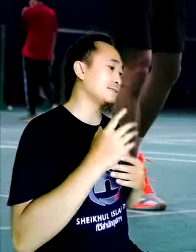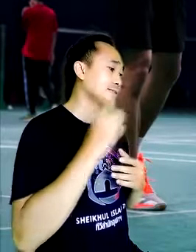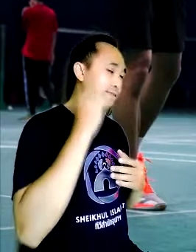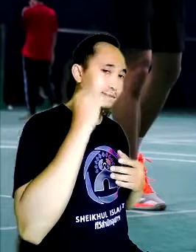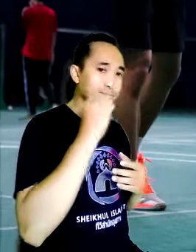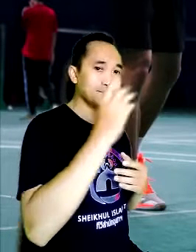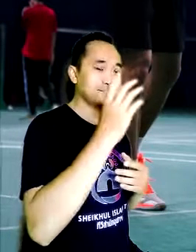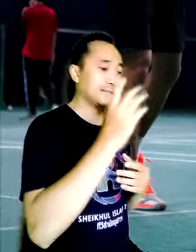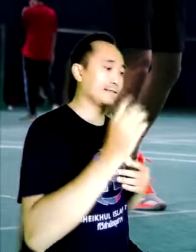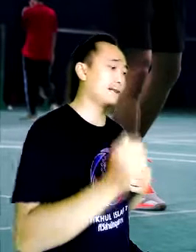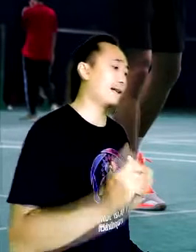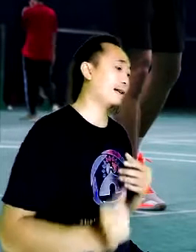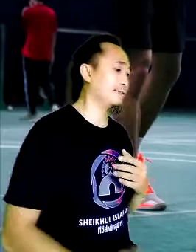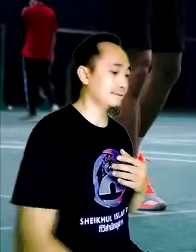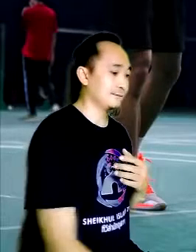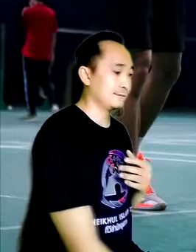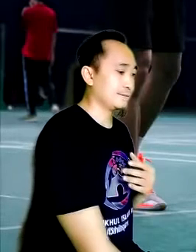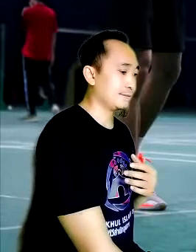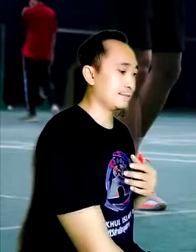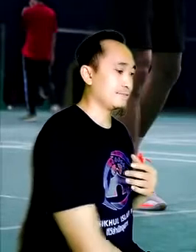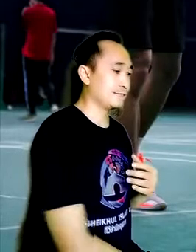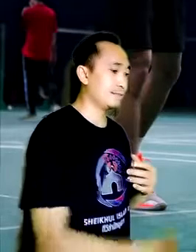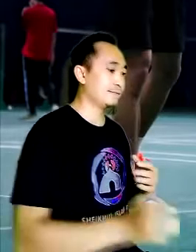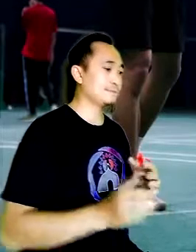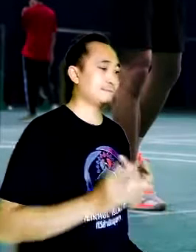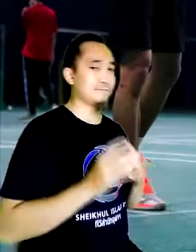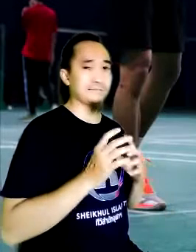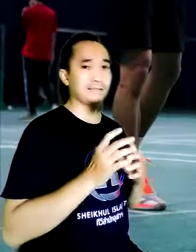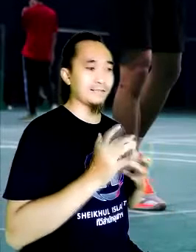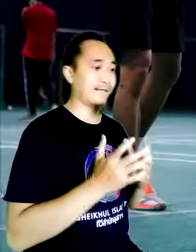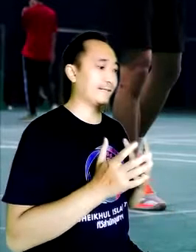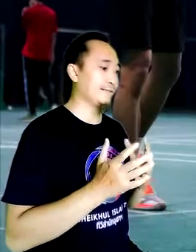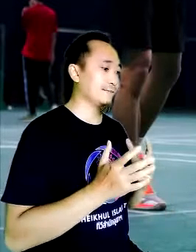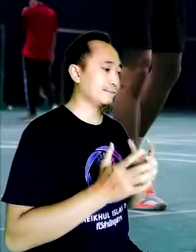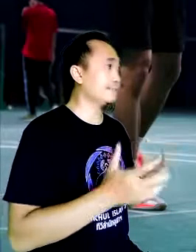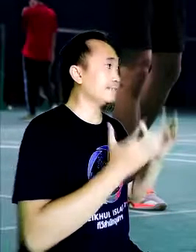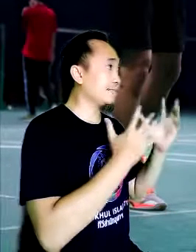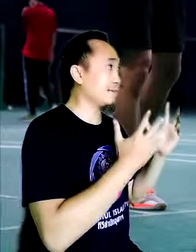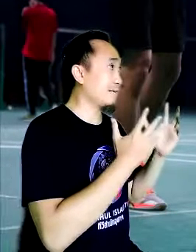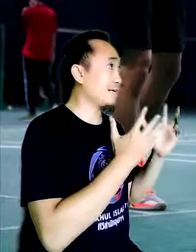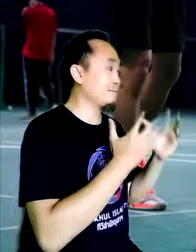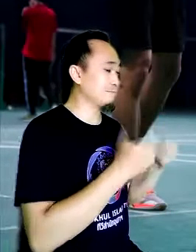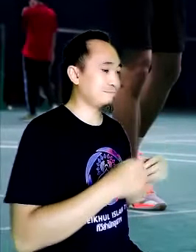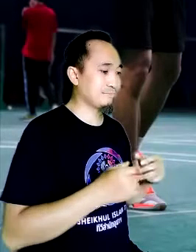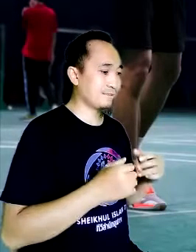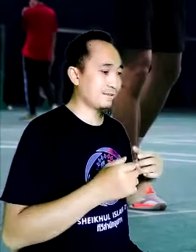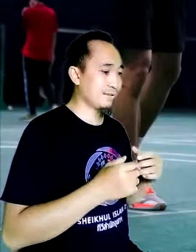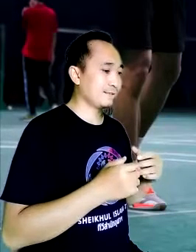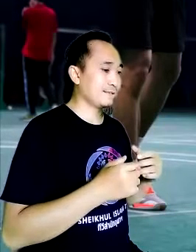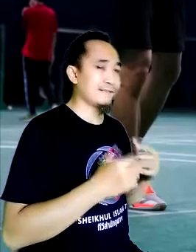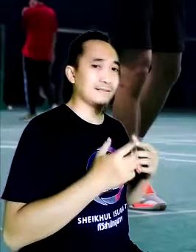menjadi bergerak. Selanjutnya, oke, ini gambar apa?